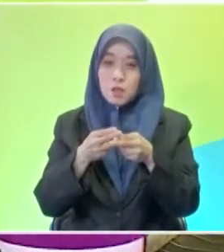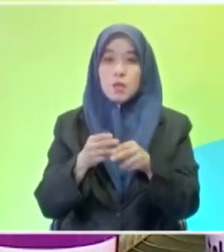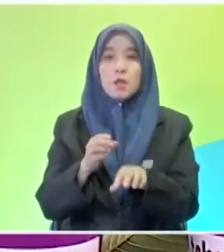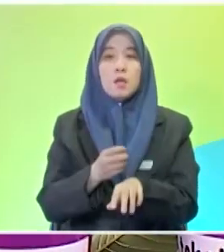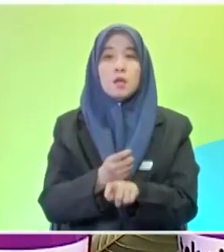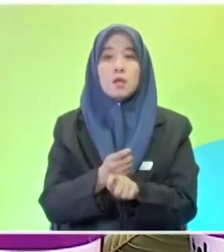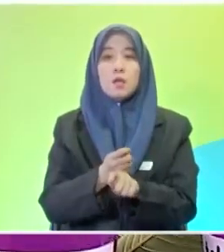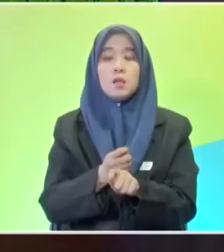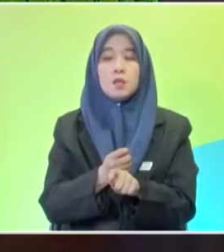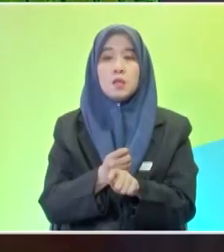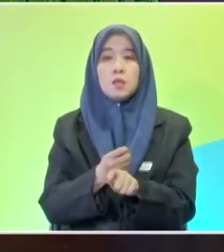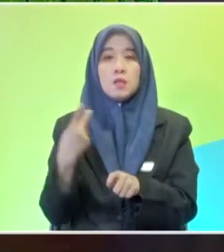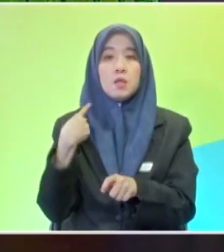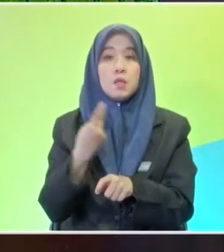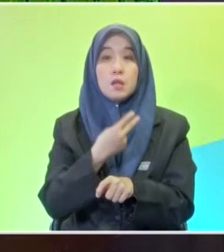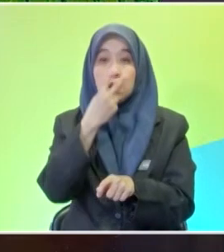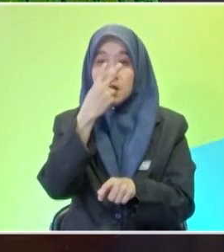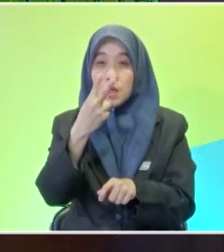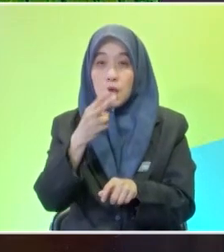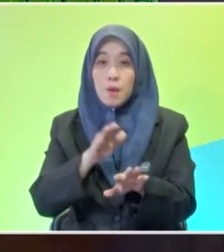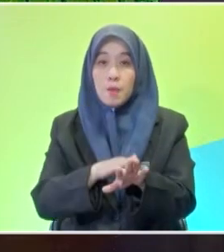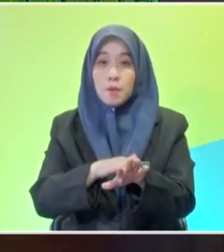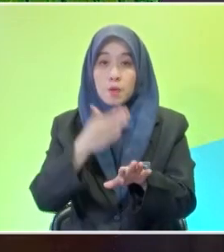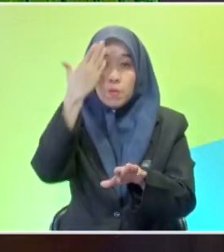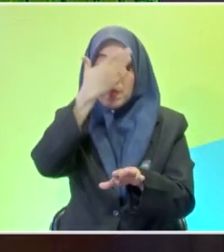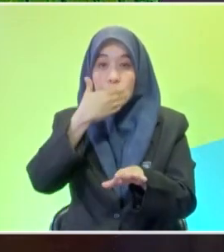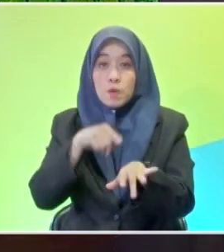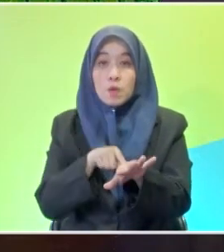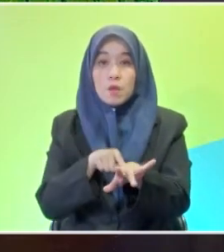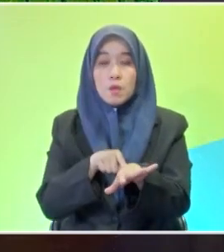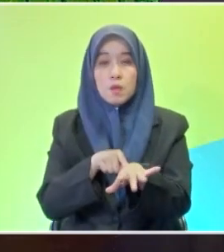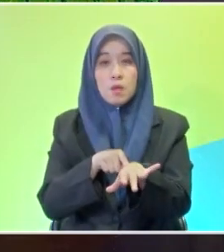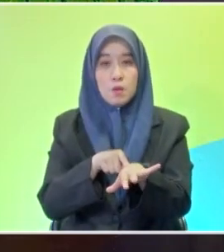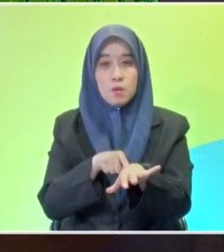kita lihat pada pembukaan daun ya